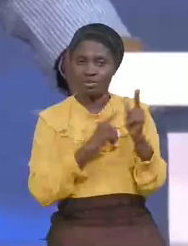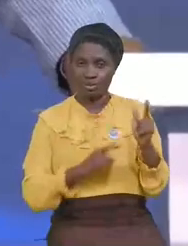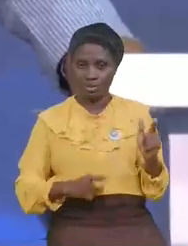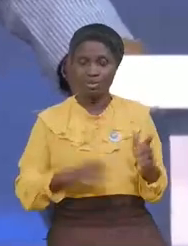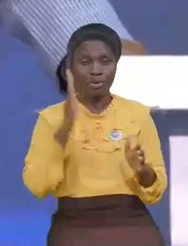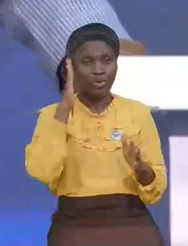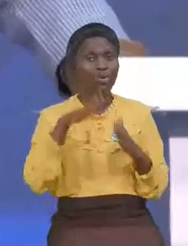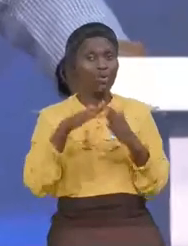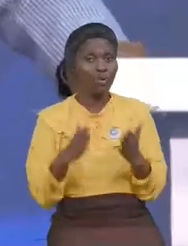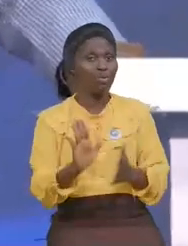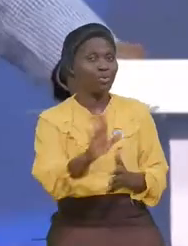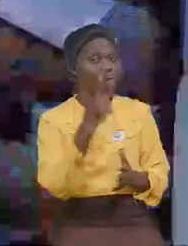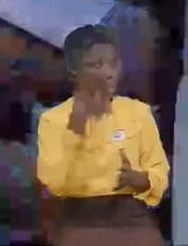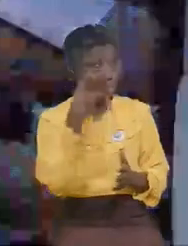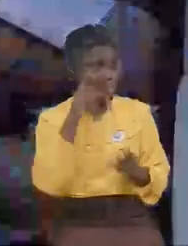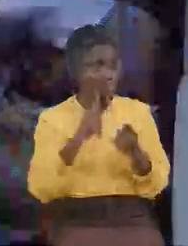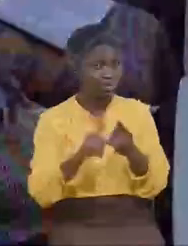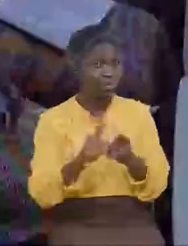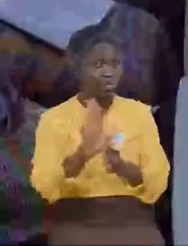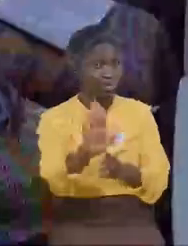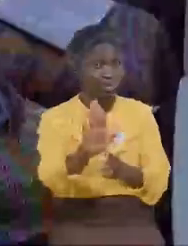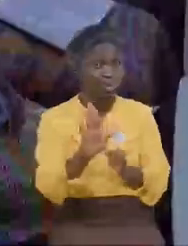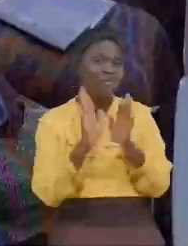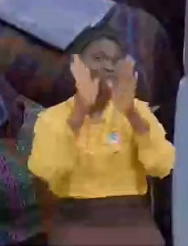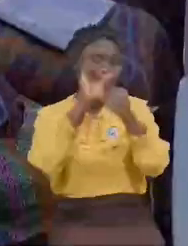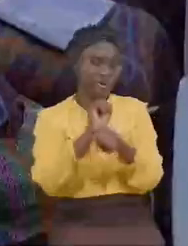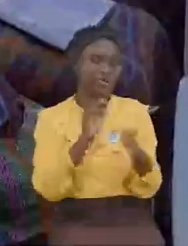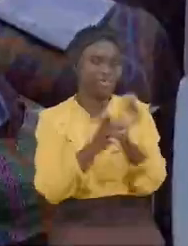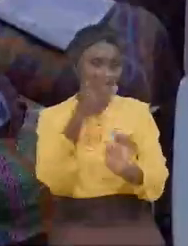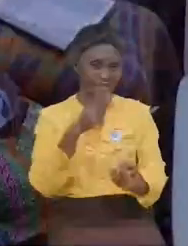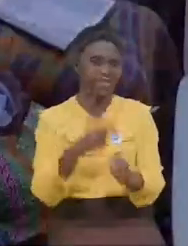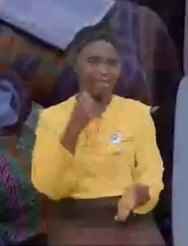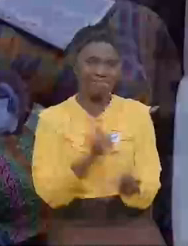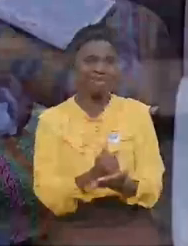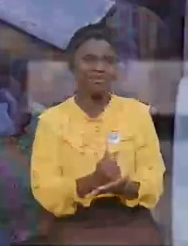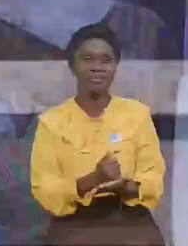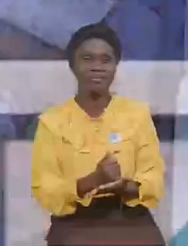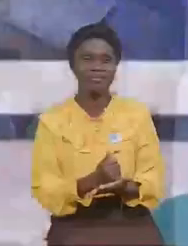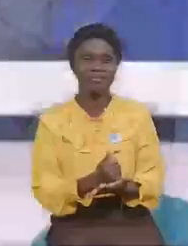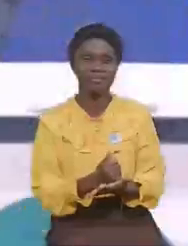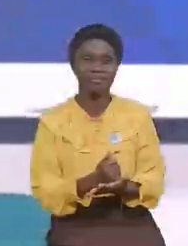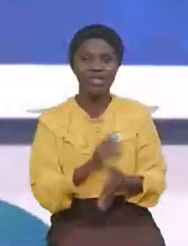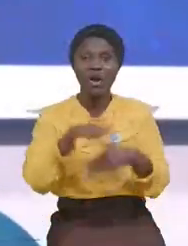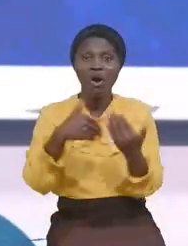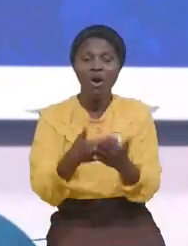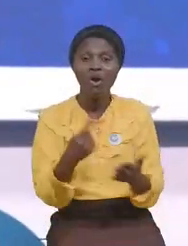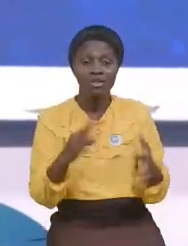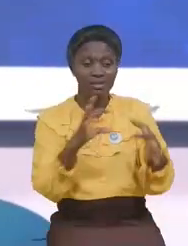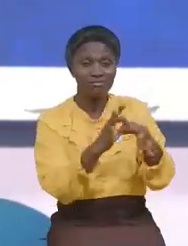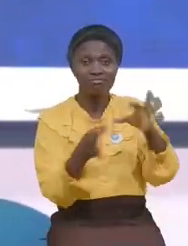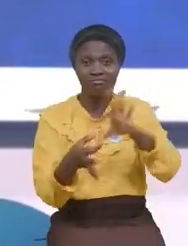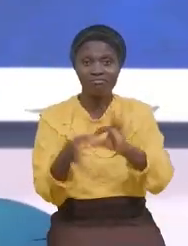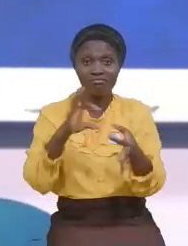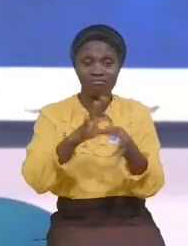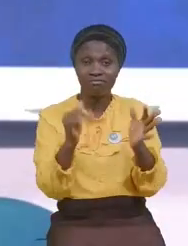Ce soir, le Seigneur ouvrira vos yeux à votre miracle. Toutes les chaînes qui